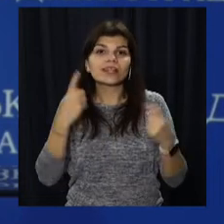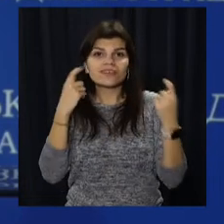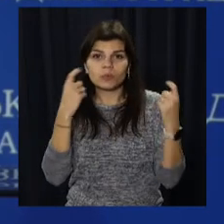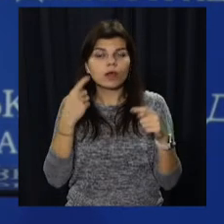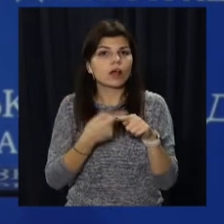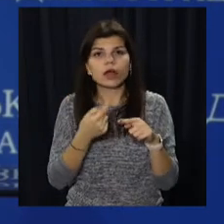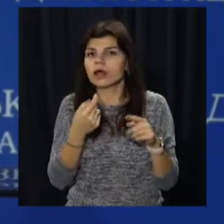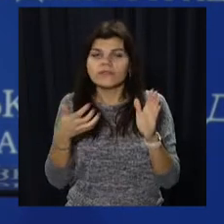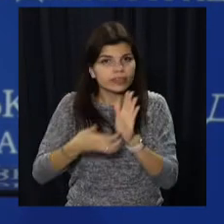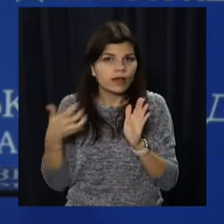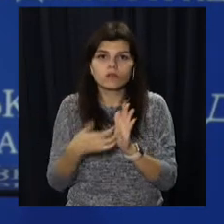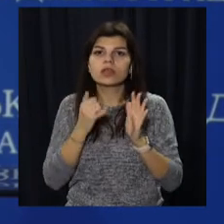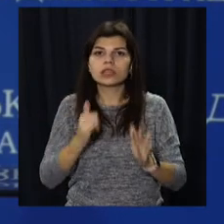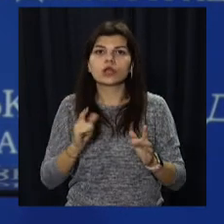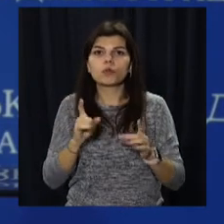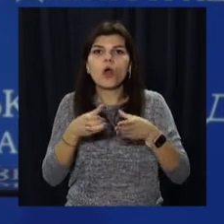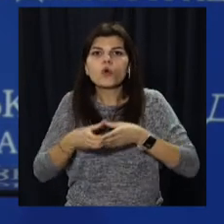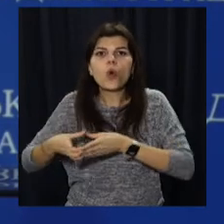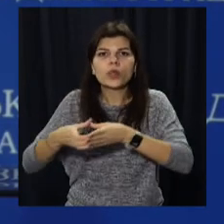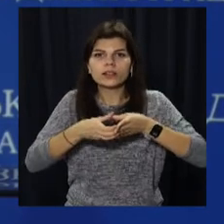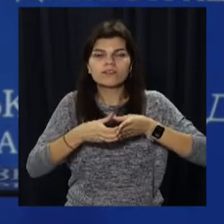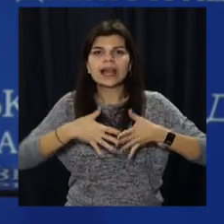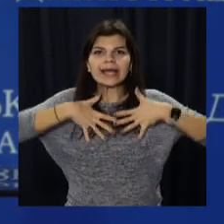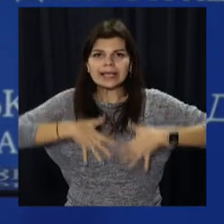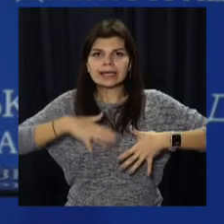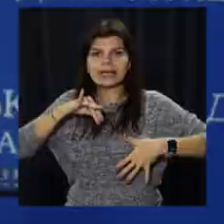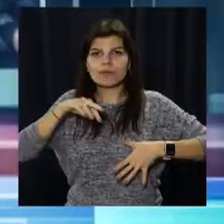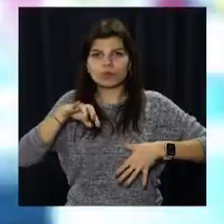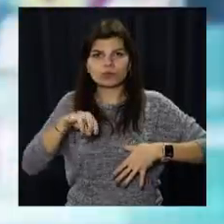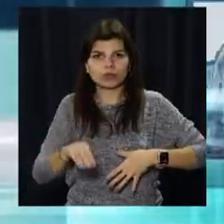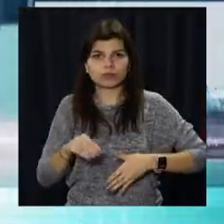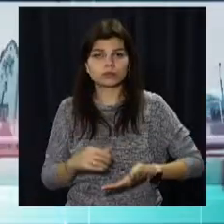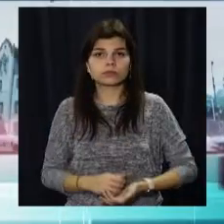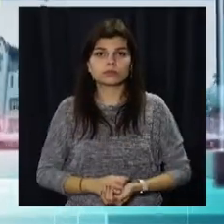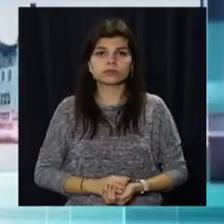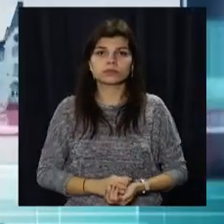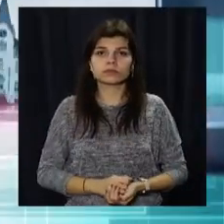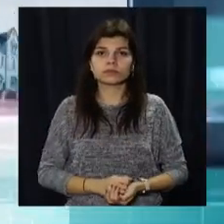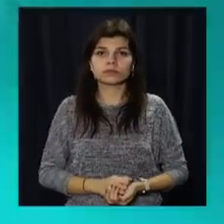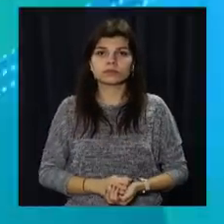вони недостатні для досягнення колективного імунітету.